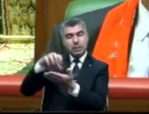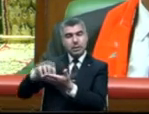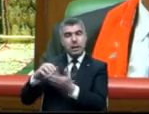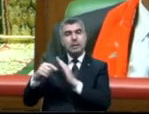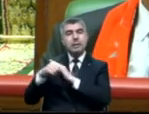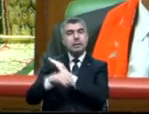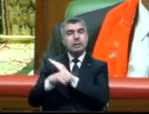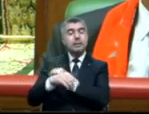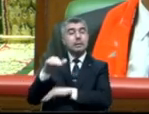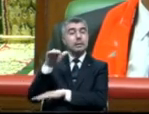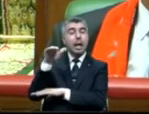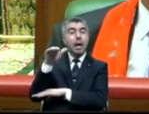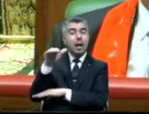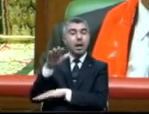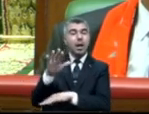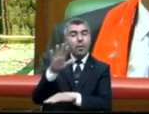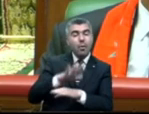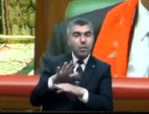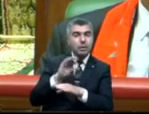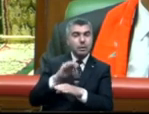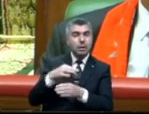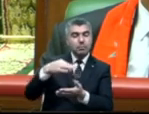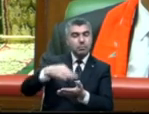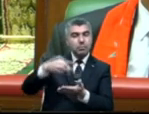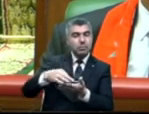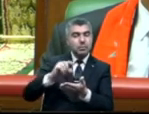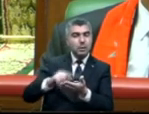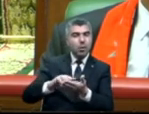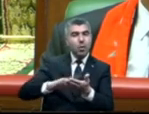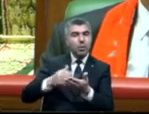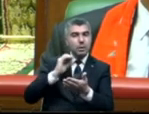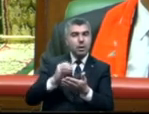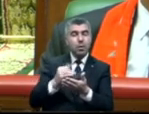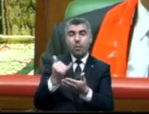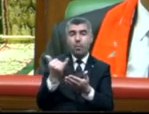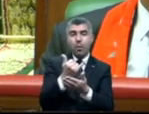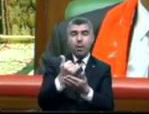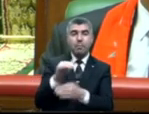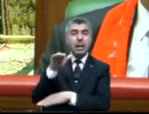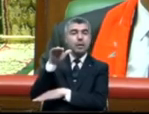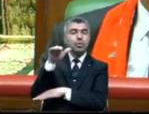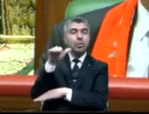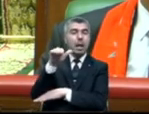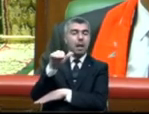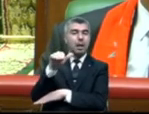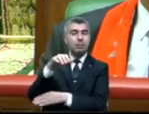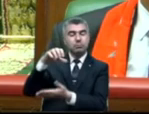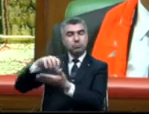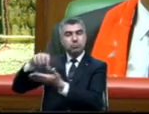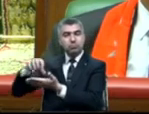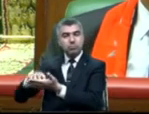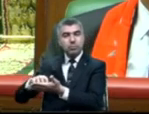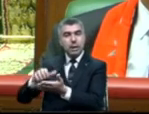الجنوبية للمملكة الذي يقوم أساسا على الفلاحة السقوية والإنتاج الحيواني الرعوي المتمثل أساسا في تربية الإبل، وتشمل الأراضي